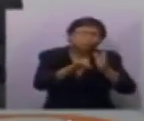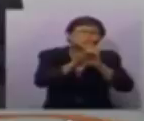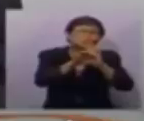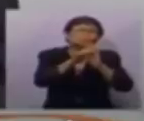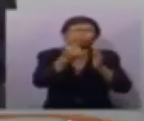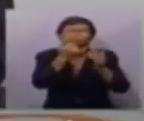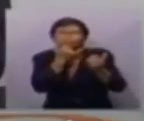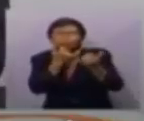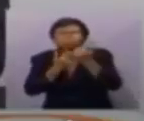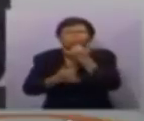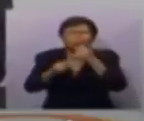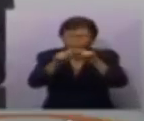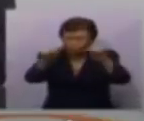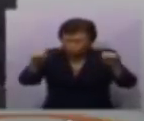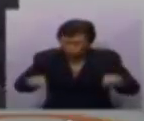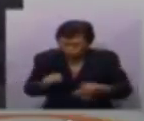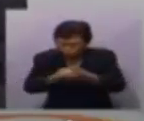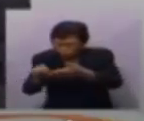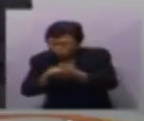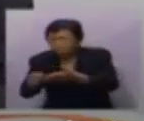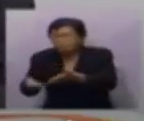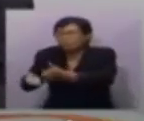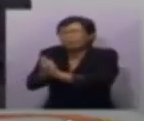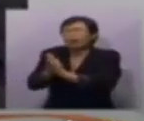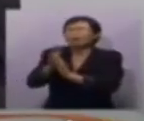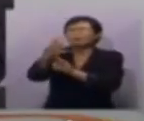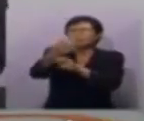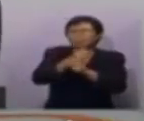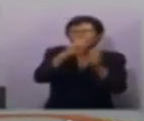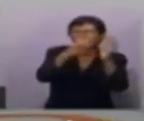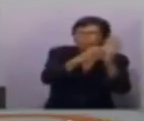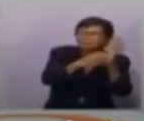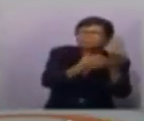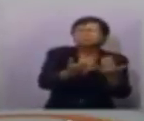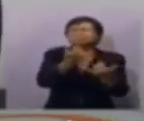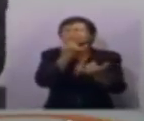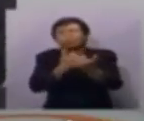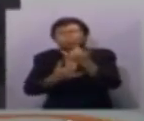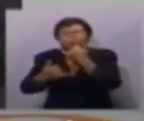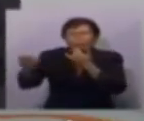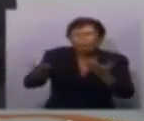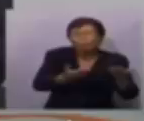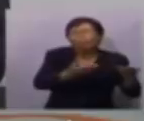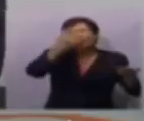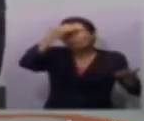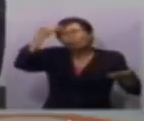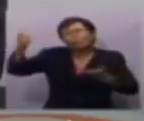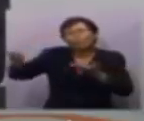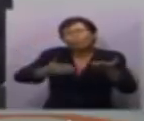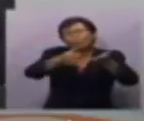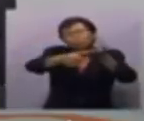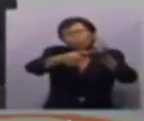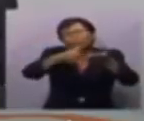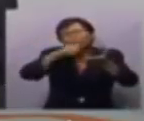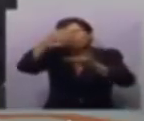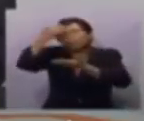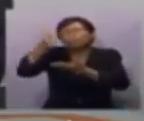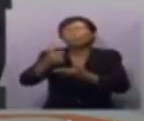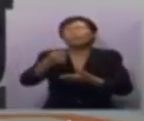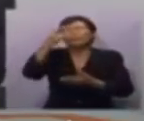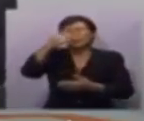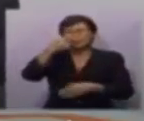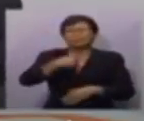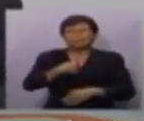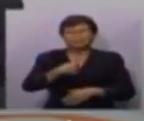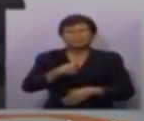kesilapan mengisi borang, kesilapan meminta kebenaran untuk dapatkan PAS, kesilapan membawa dokumen-dokumen tertentu. Dan pada saya, apabila